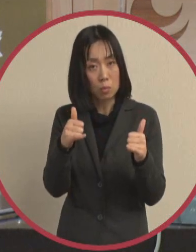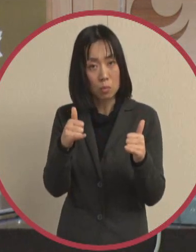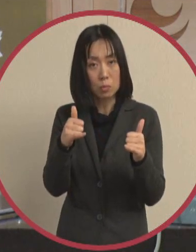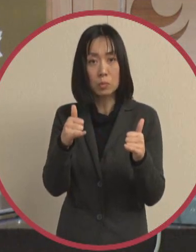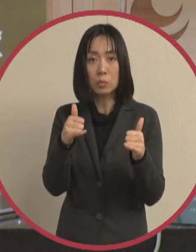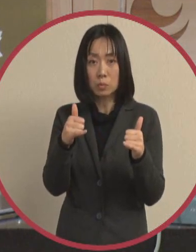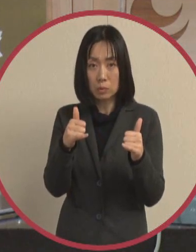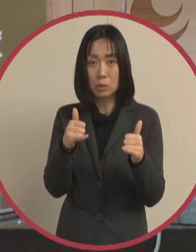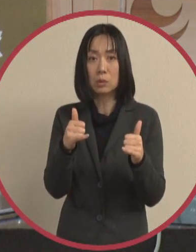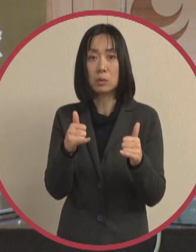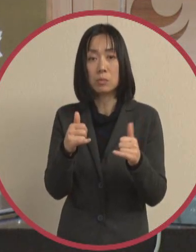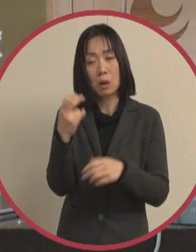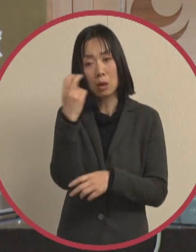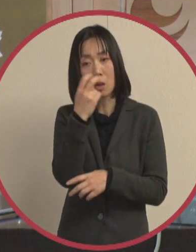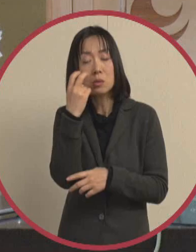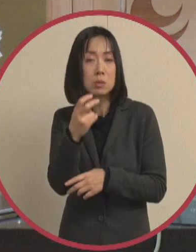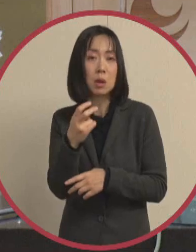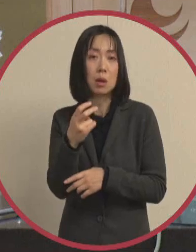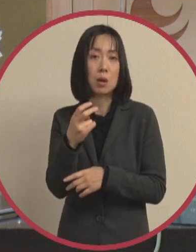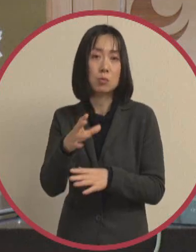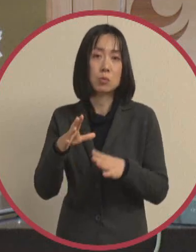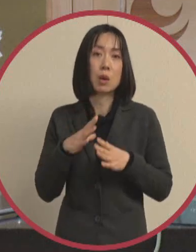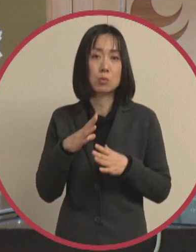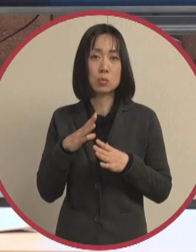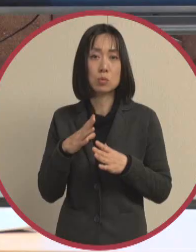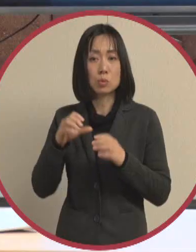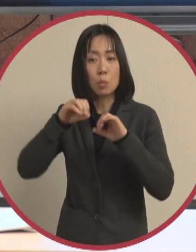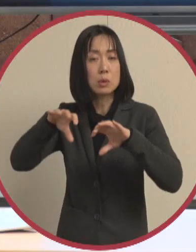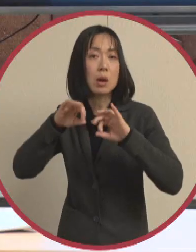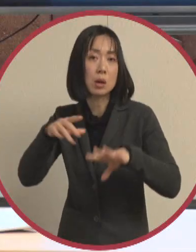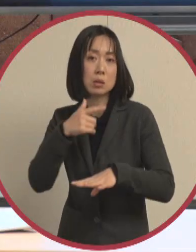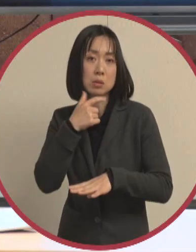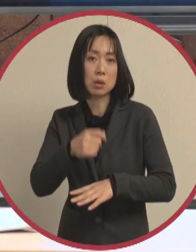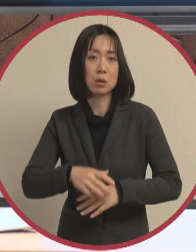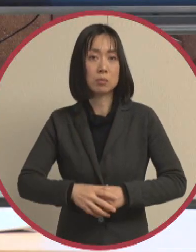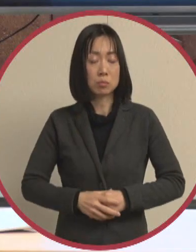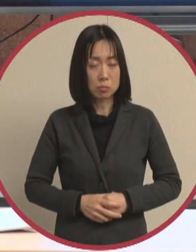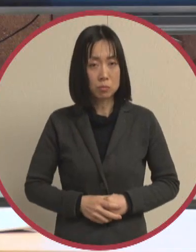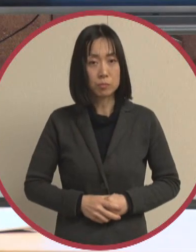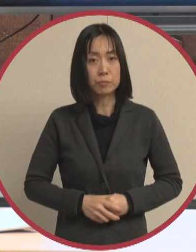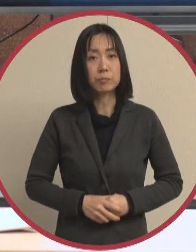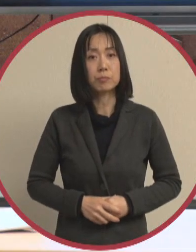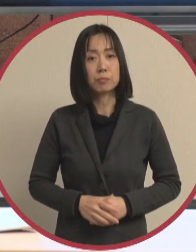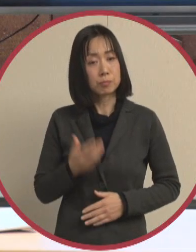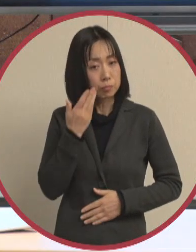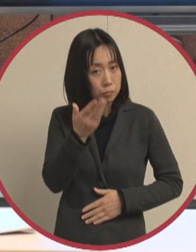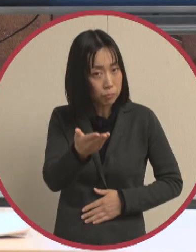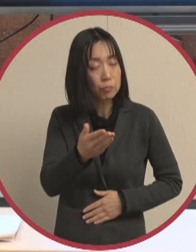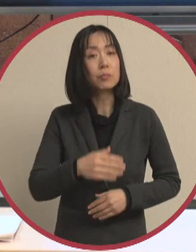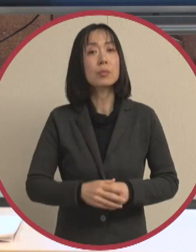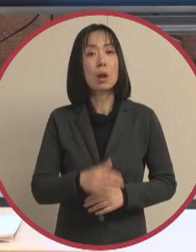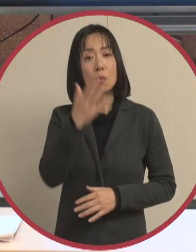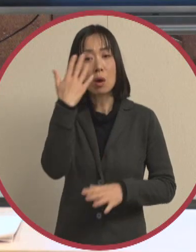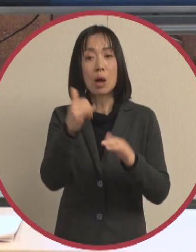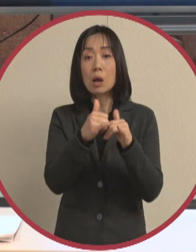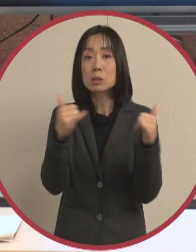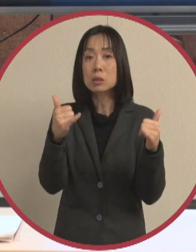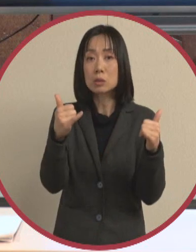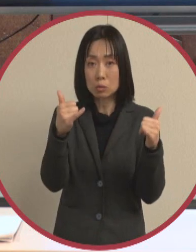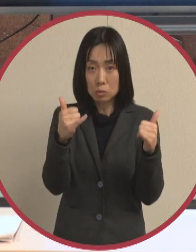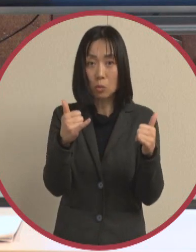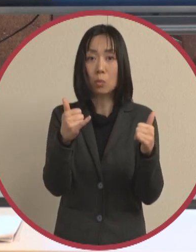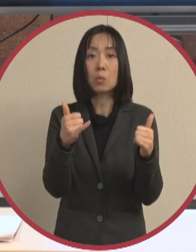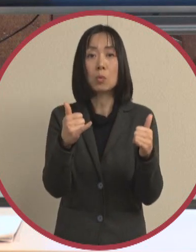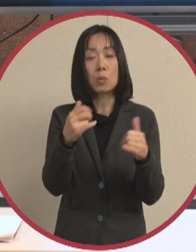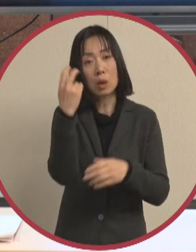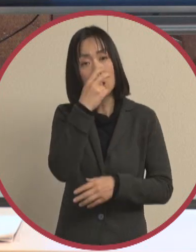につなげるような取り組みをしたいと思っております。 今の若者のその受験の、まあ、動機づけの